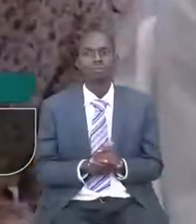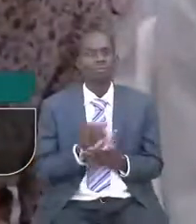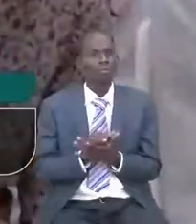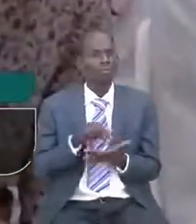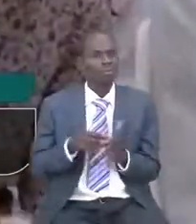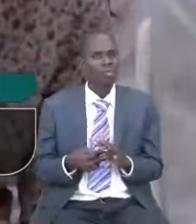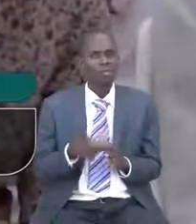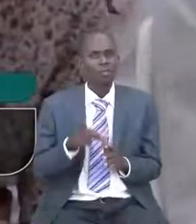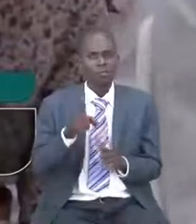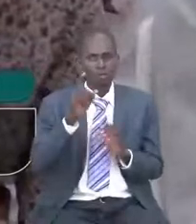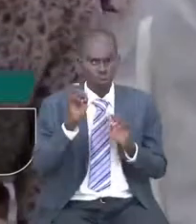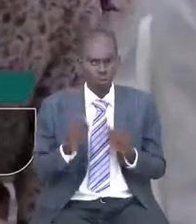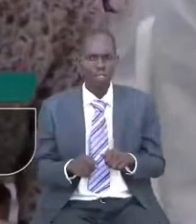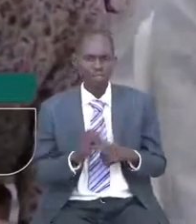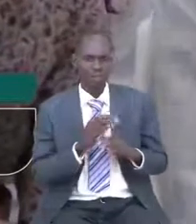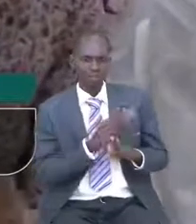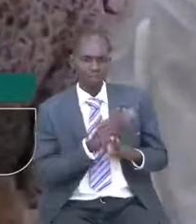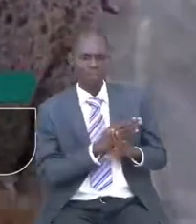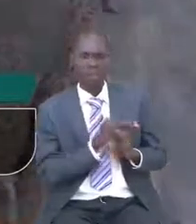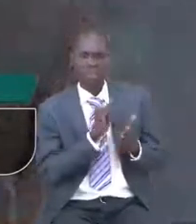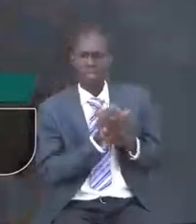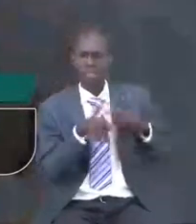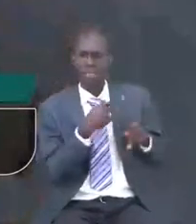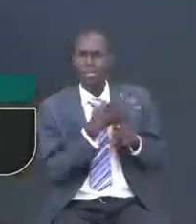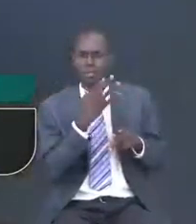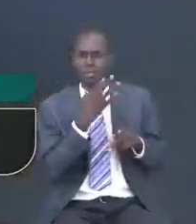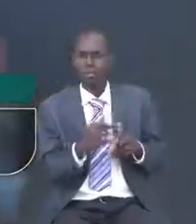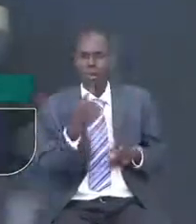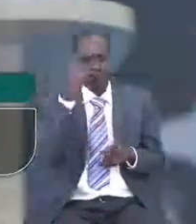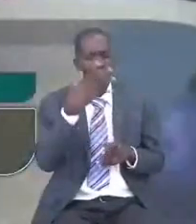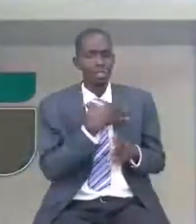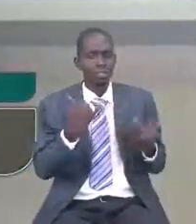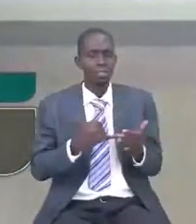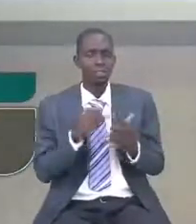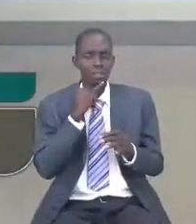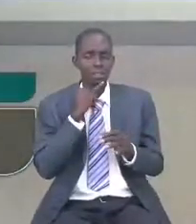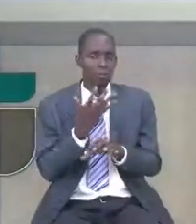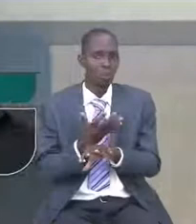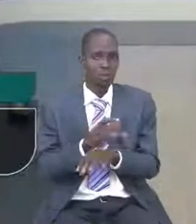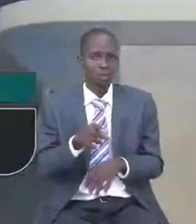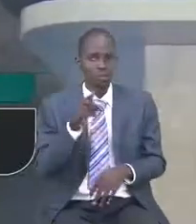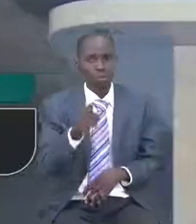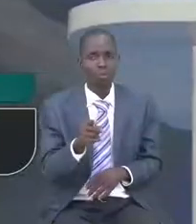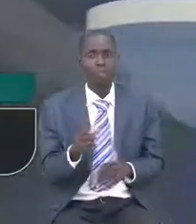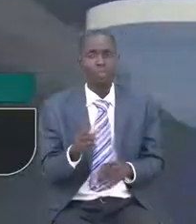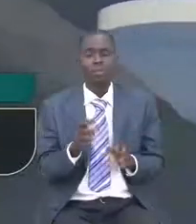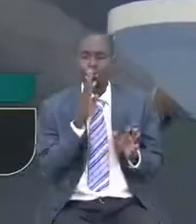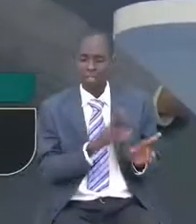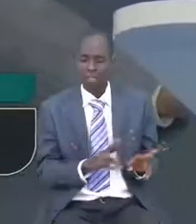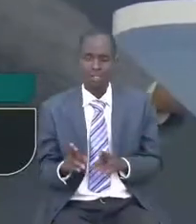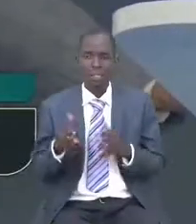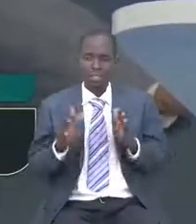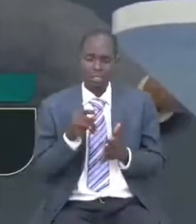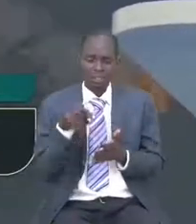pensée qui était en Jésus-Christ. Et il t'appelle. Il dit, prépare-toi que cette